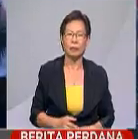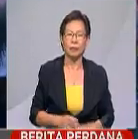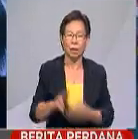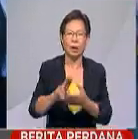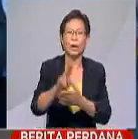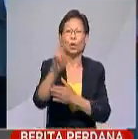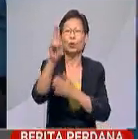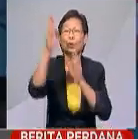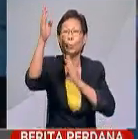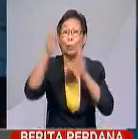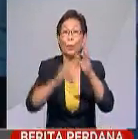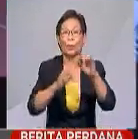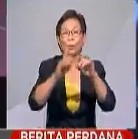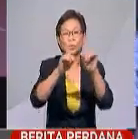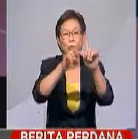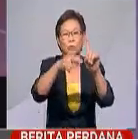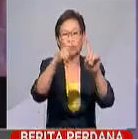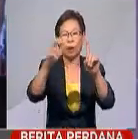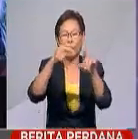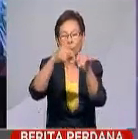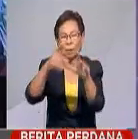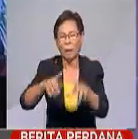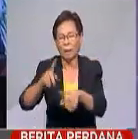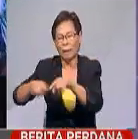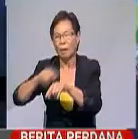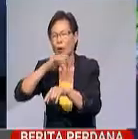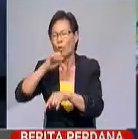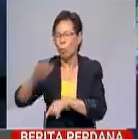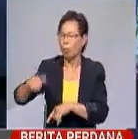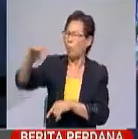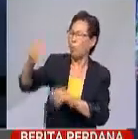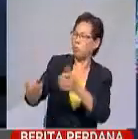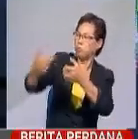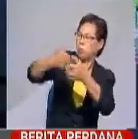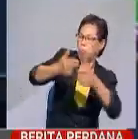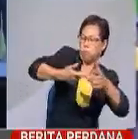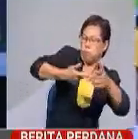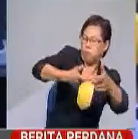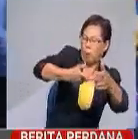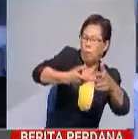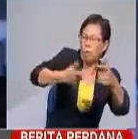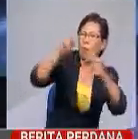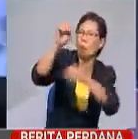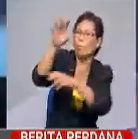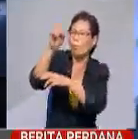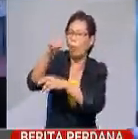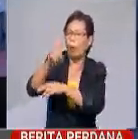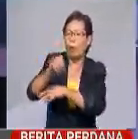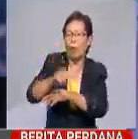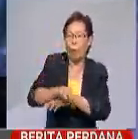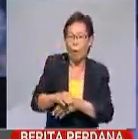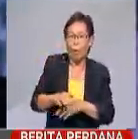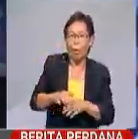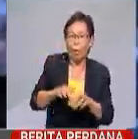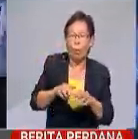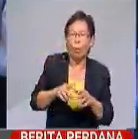Di Universiti Malaya, lebih 1,300 peserta pelbagai peringkat umum menyertai larian yang diadakan bersempena karnival The Walk A